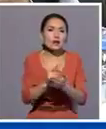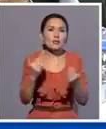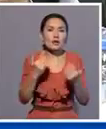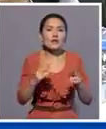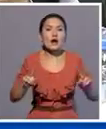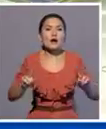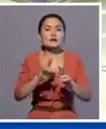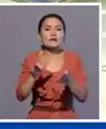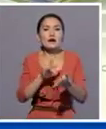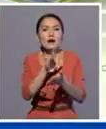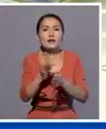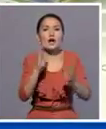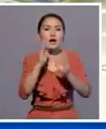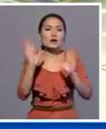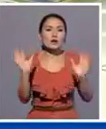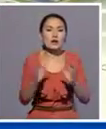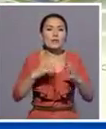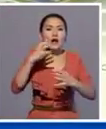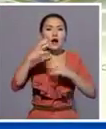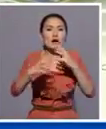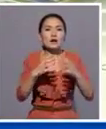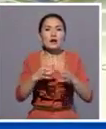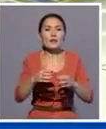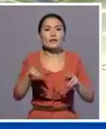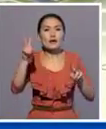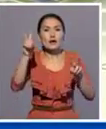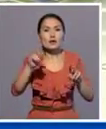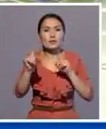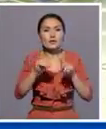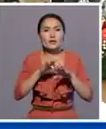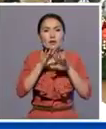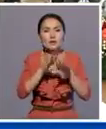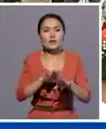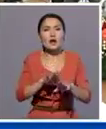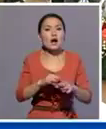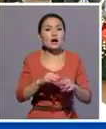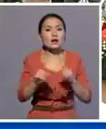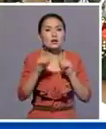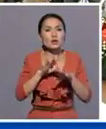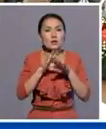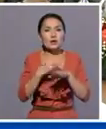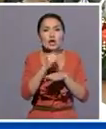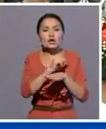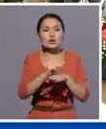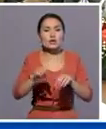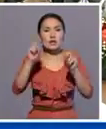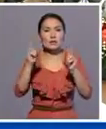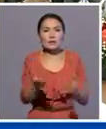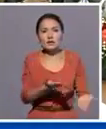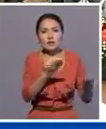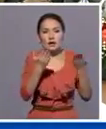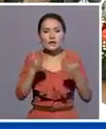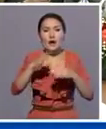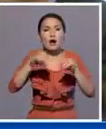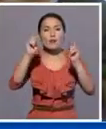Астанада жасыл бизнесті жүргізудің халықаралық стандарттары тақырыбында шеберлік сағаттар өтті. Жиында шетелден арнайы шақыртылған мамандар баяндама